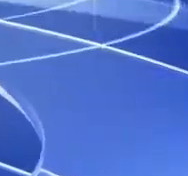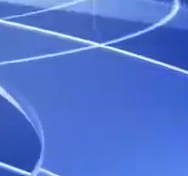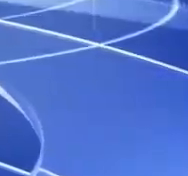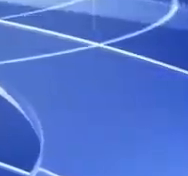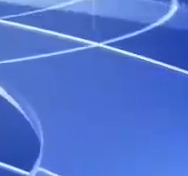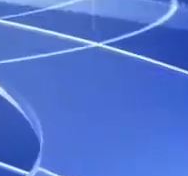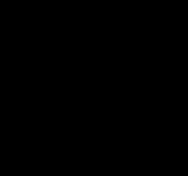kemb